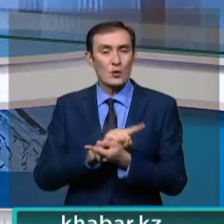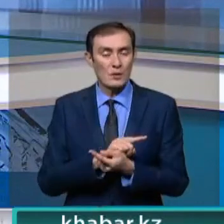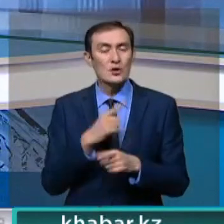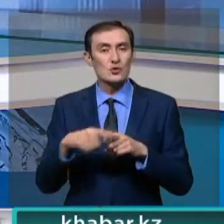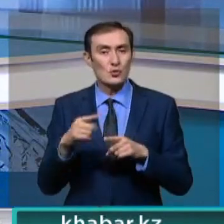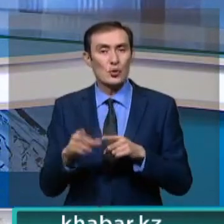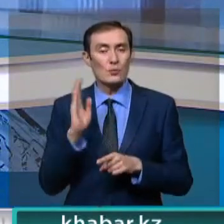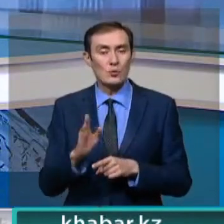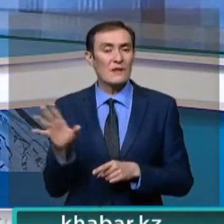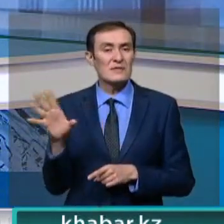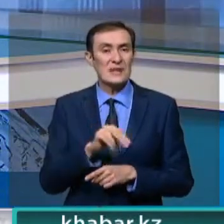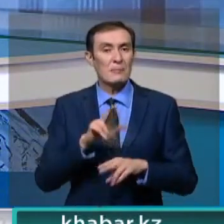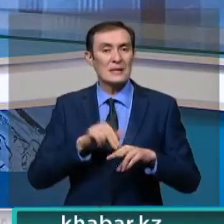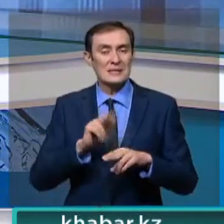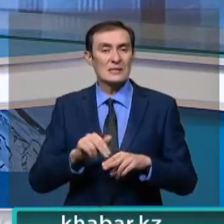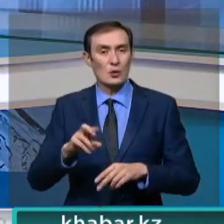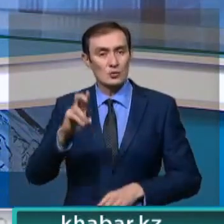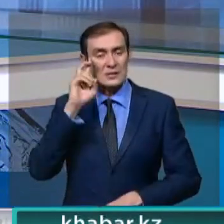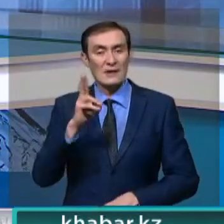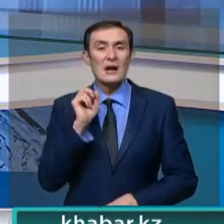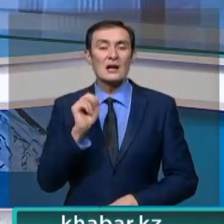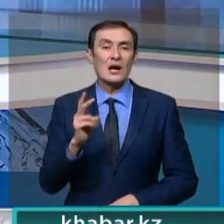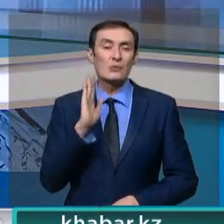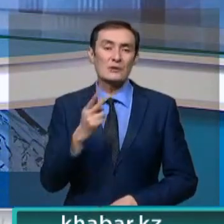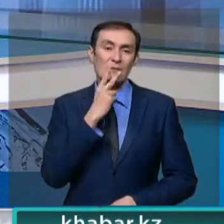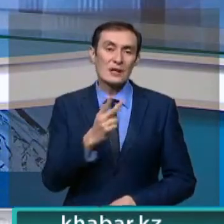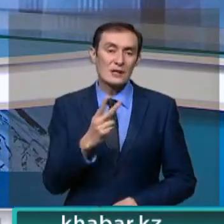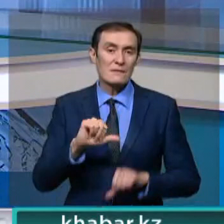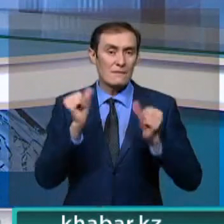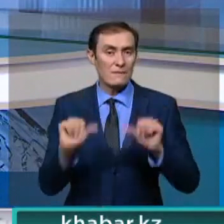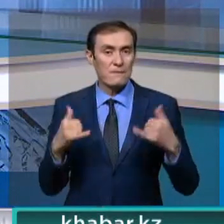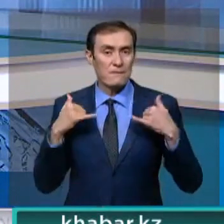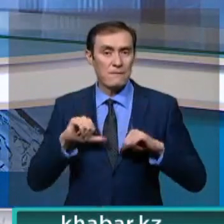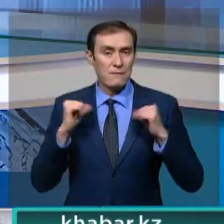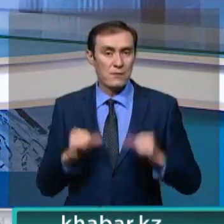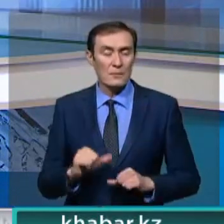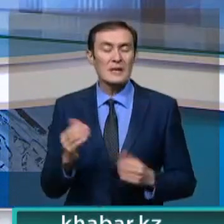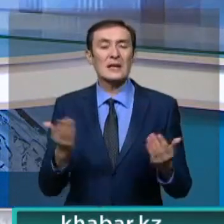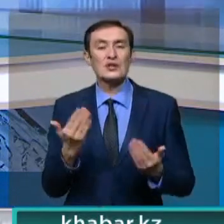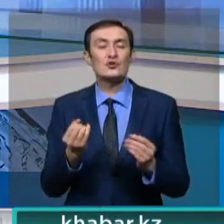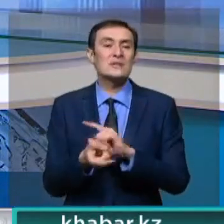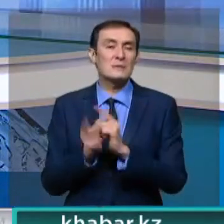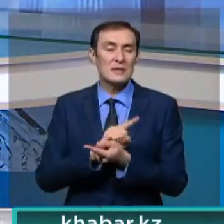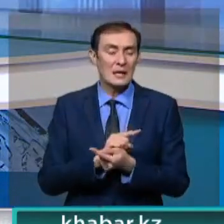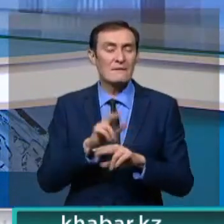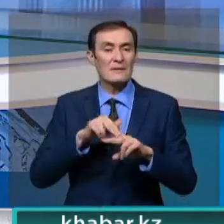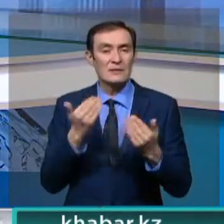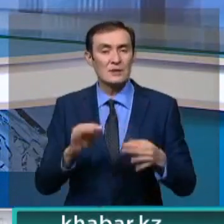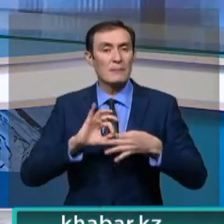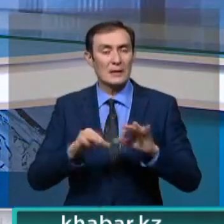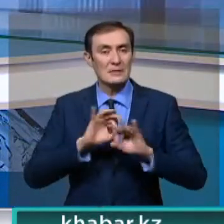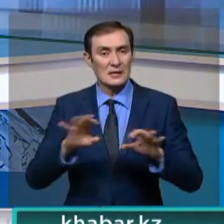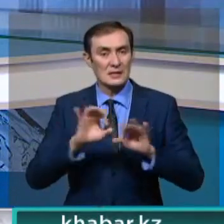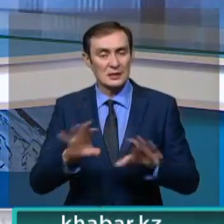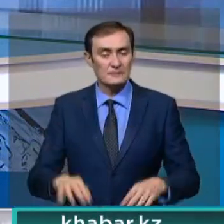скоро она появится на всех полицейских страны. Как она будет выглядеть и какие еще изменения ждут МВД? Об этом подробнее наши